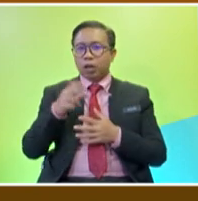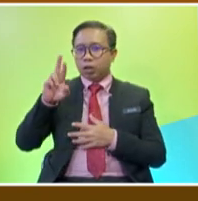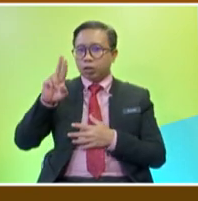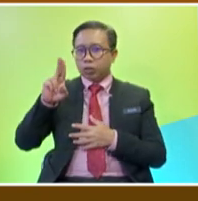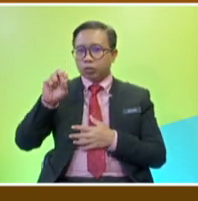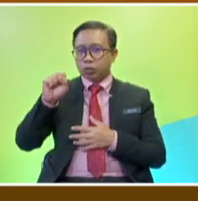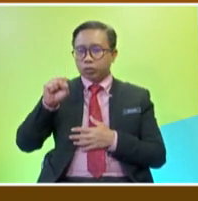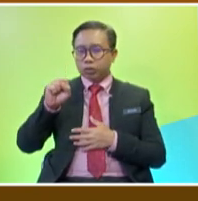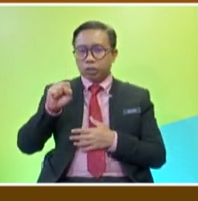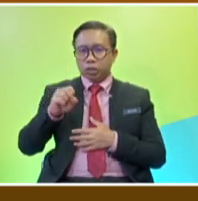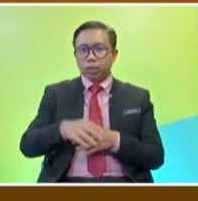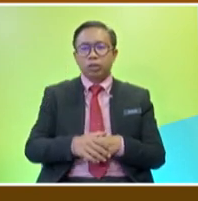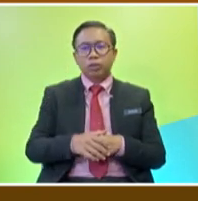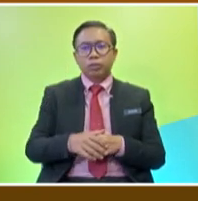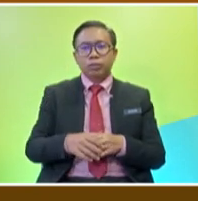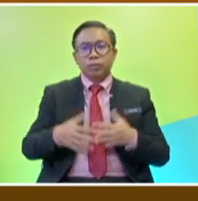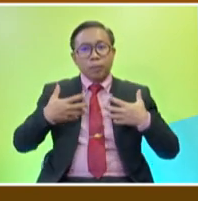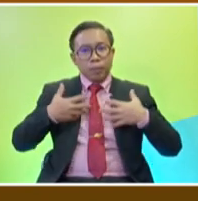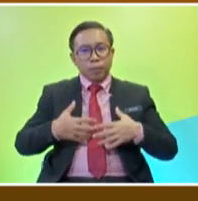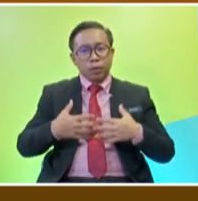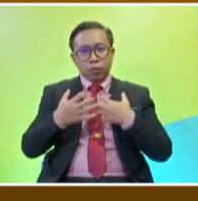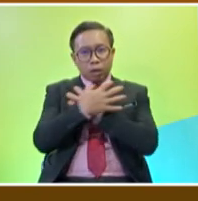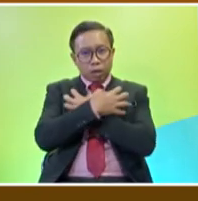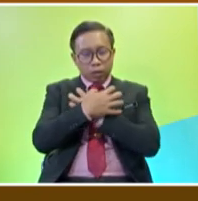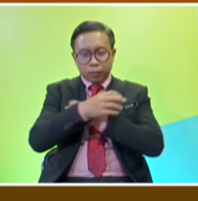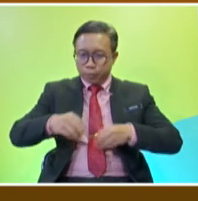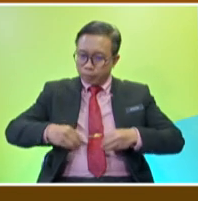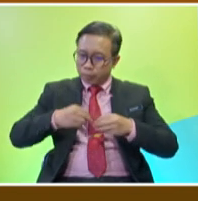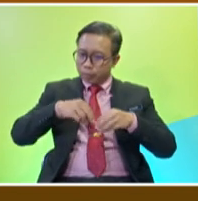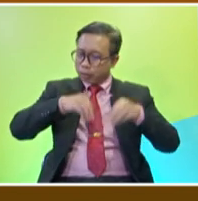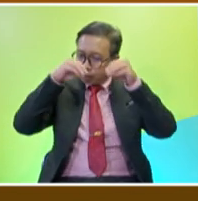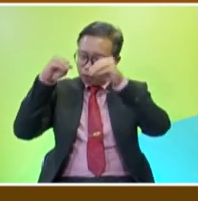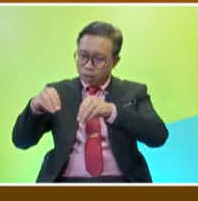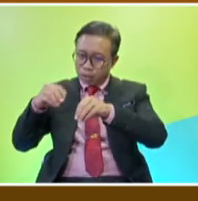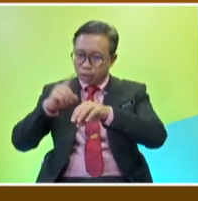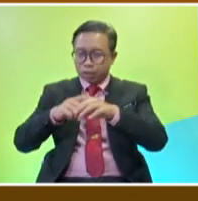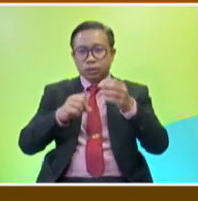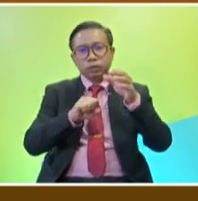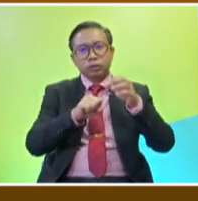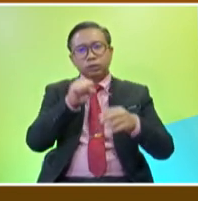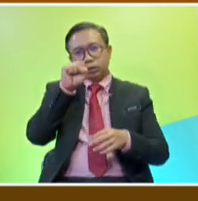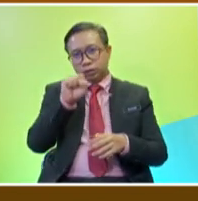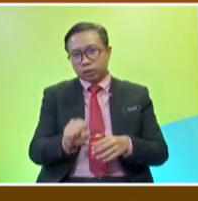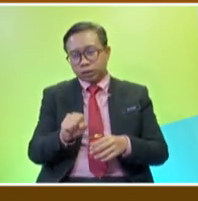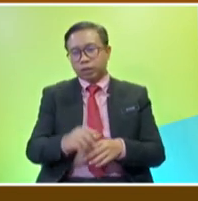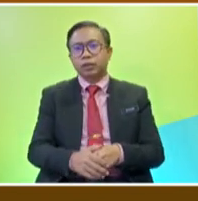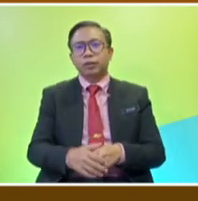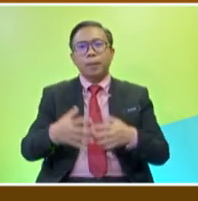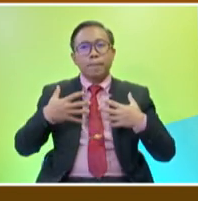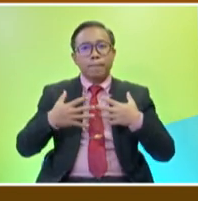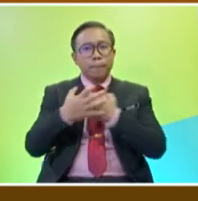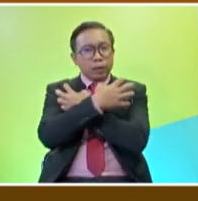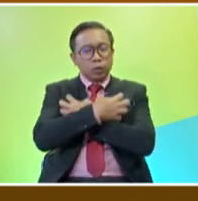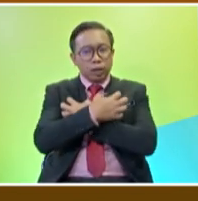beruang Akan berpindah ke kawasan lebih panas hingga kebahagiaan Selatan antara contohnya beruang muslim dan